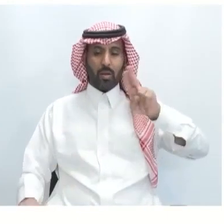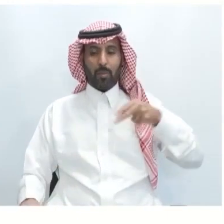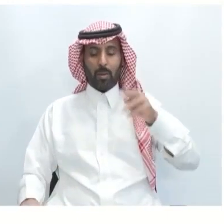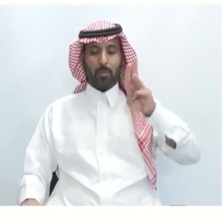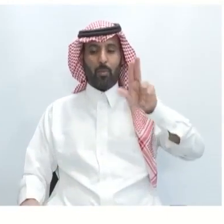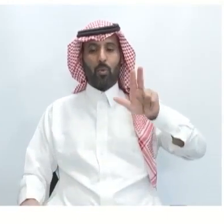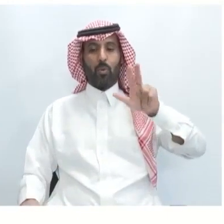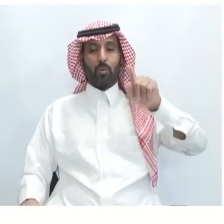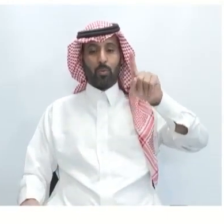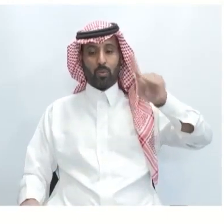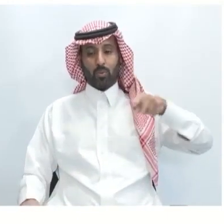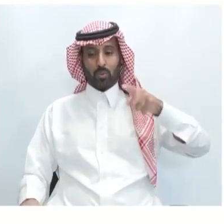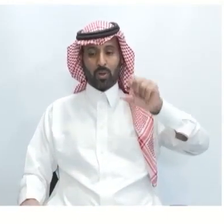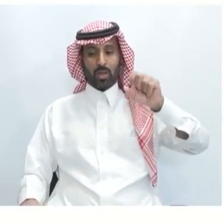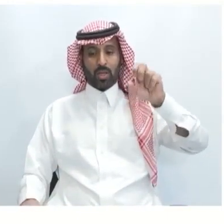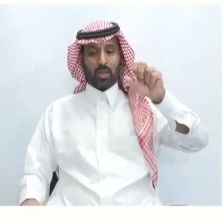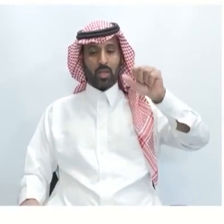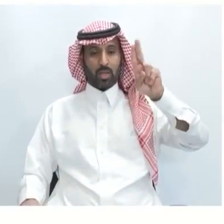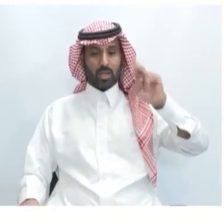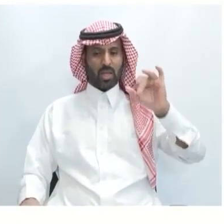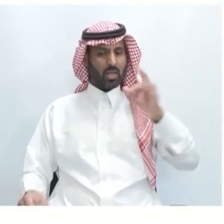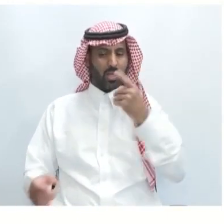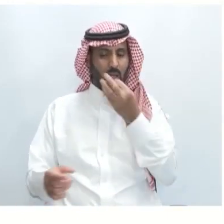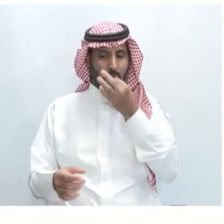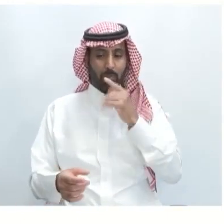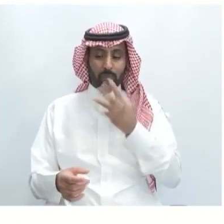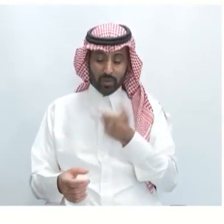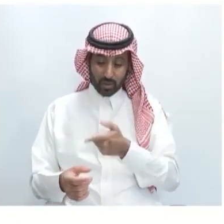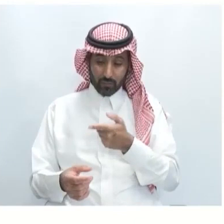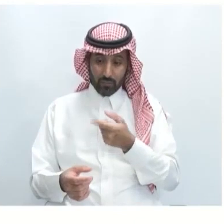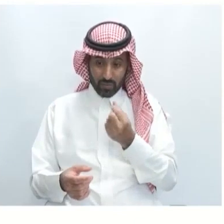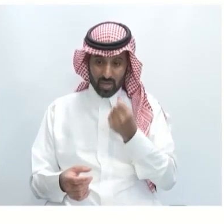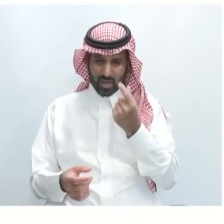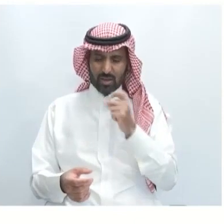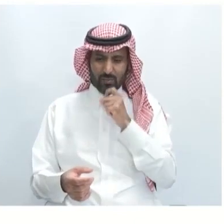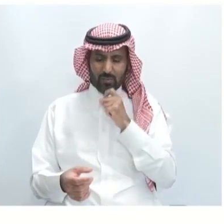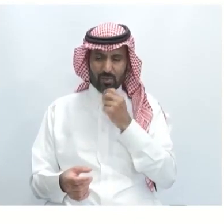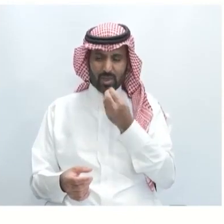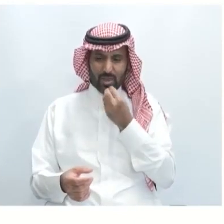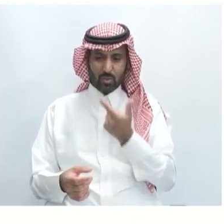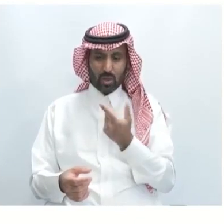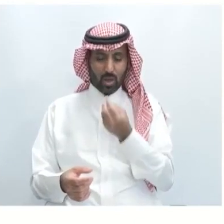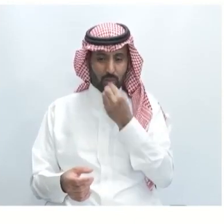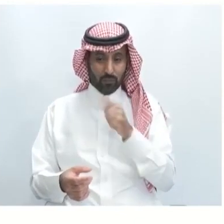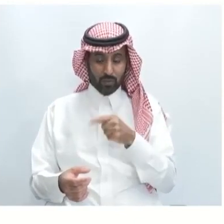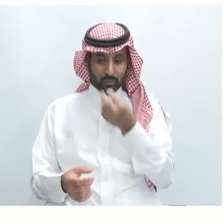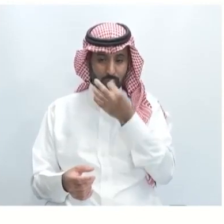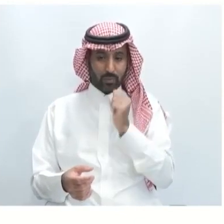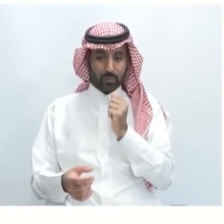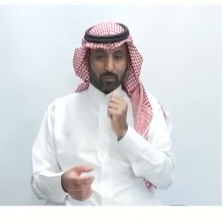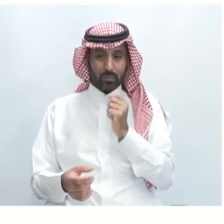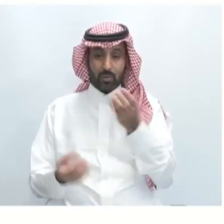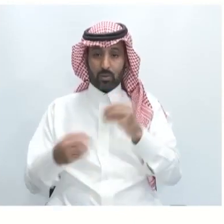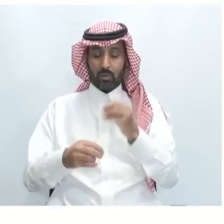الببتيديه تجربه استهلاليه كيف تختبر وجود السكريات البسيطه اولا الخلفيه العلميه تزود